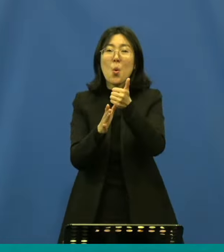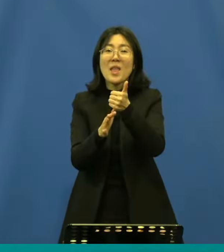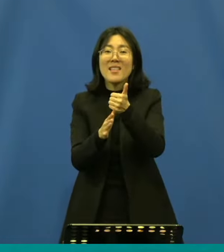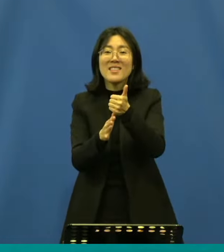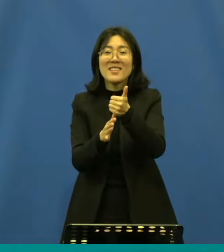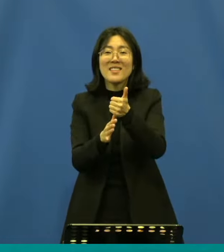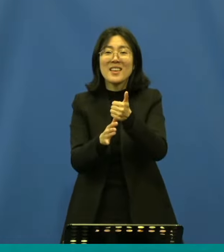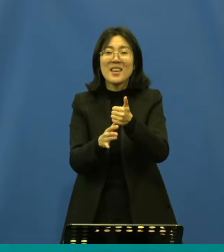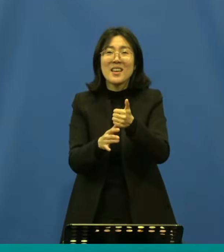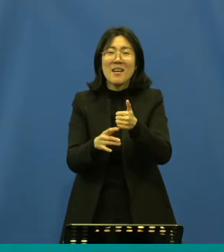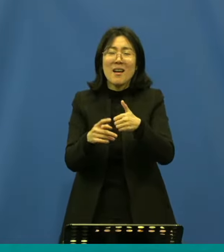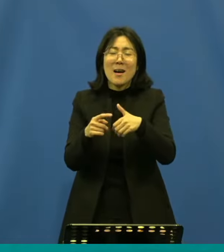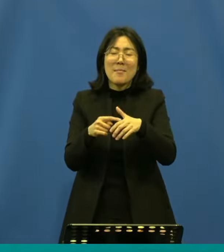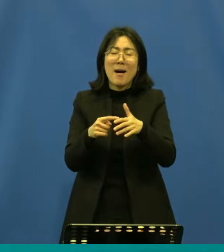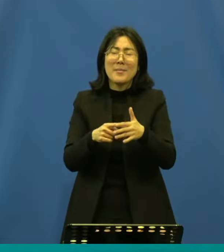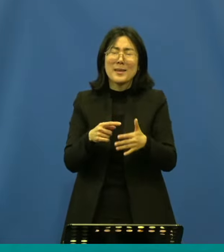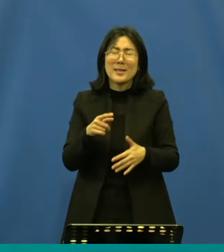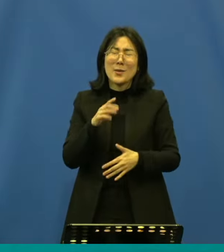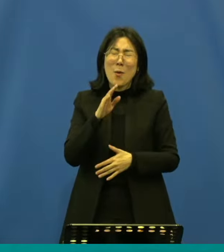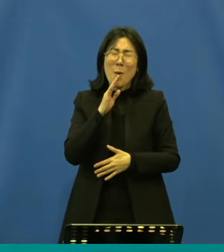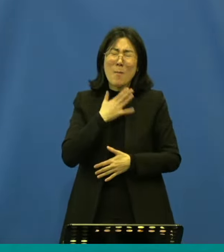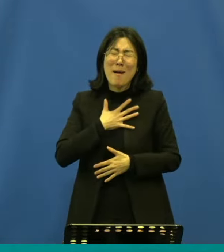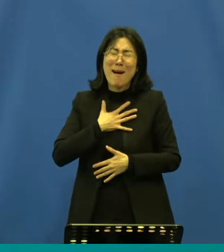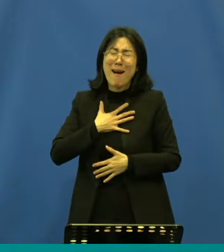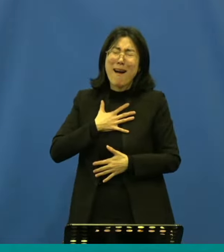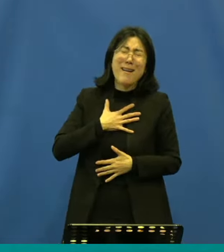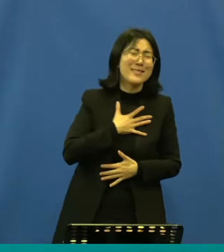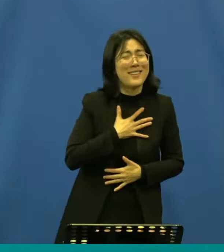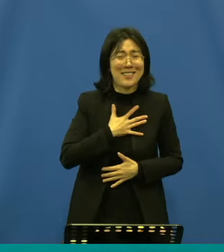하나님이 자기를 정당하게 대우해 주지 않는다고 열을 받았습니다.